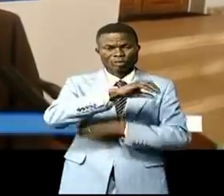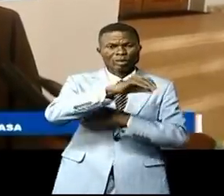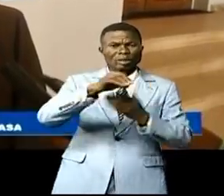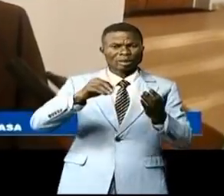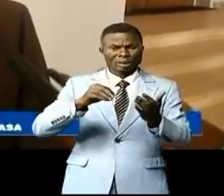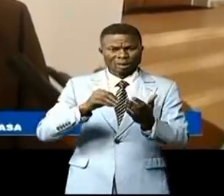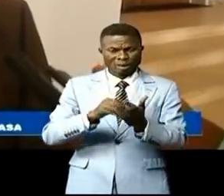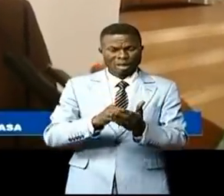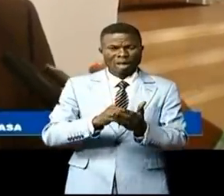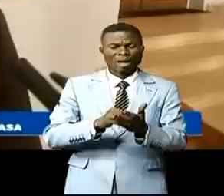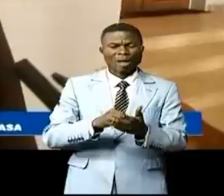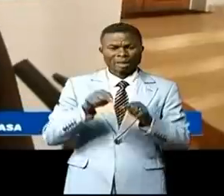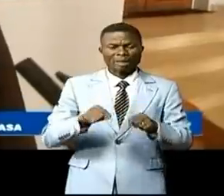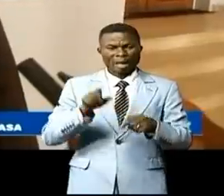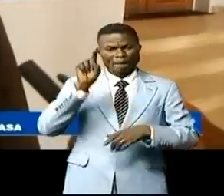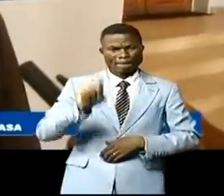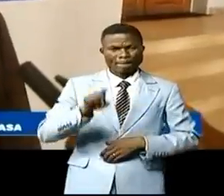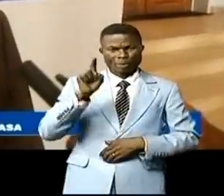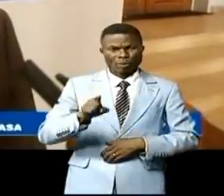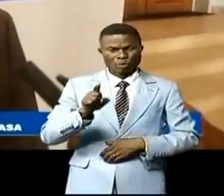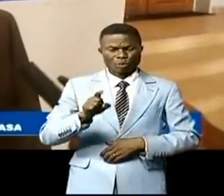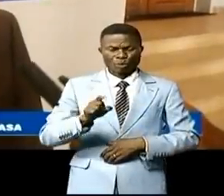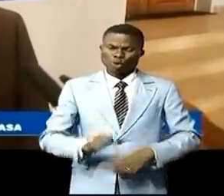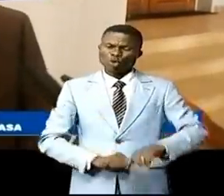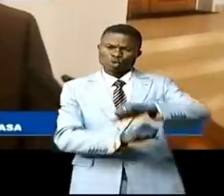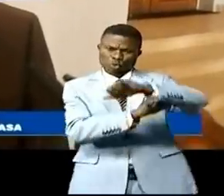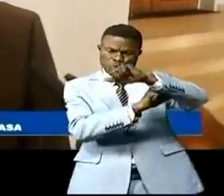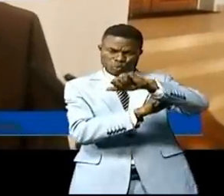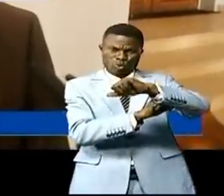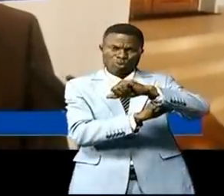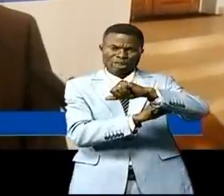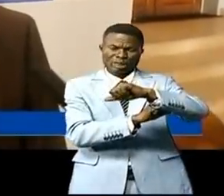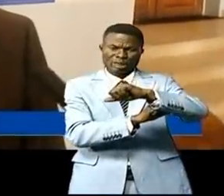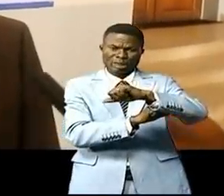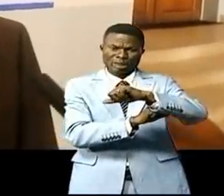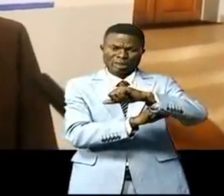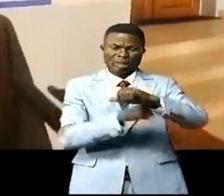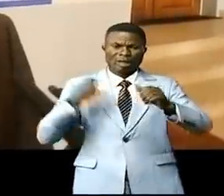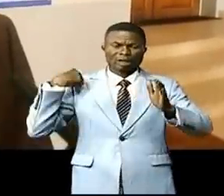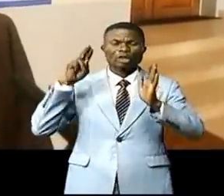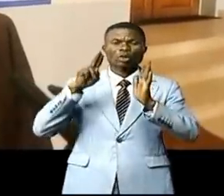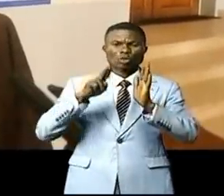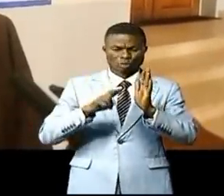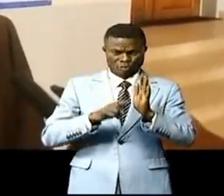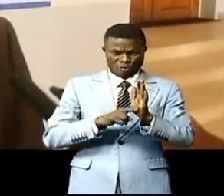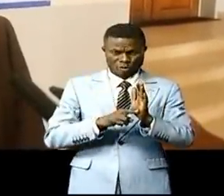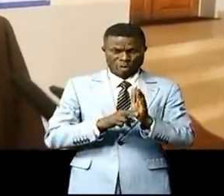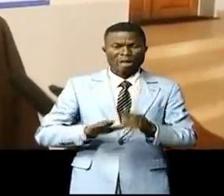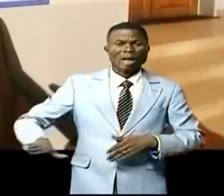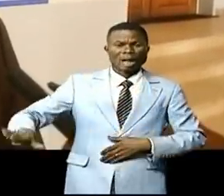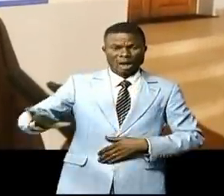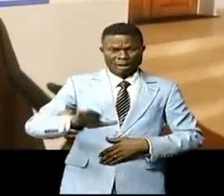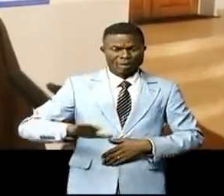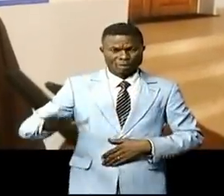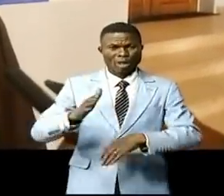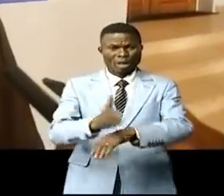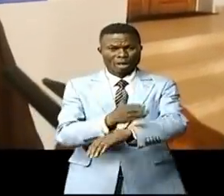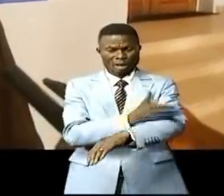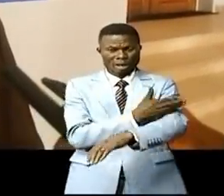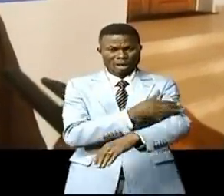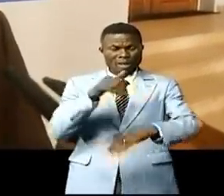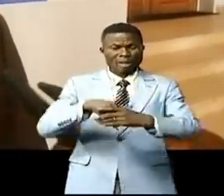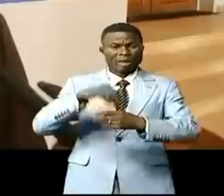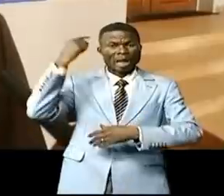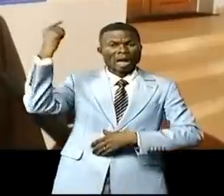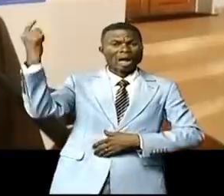a besoin d'un coup de pouce du gouvernement. Les pays qui avancent à travers le